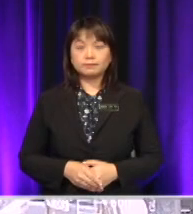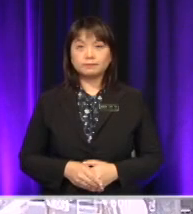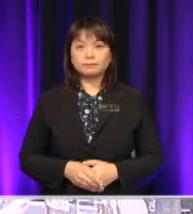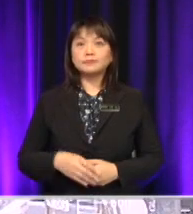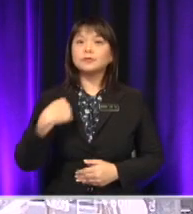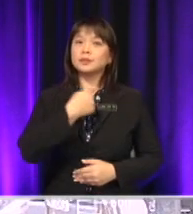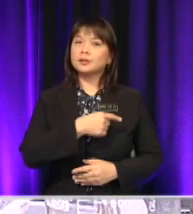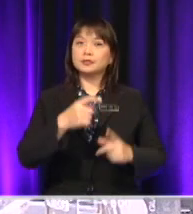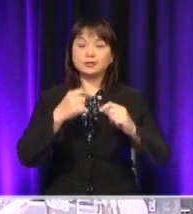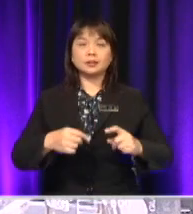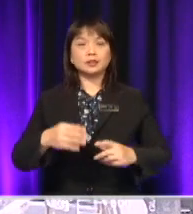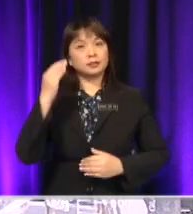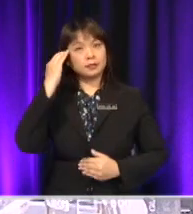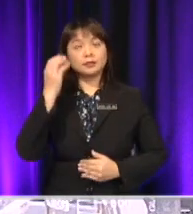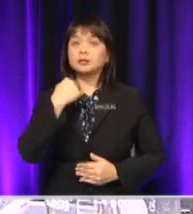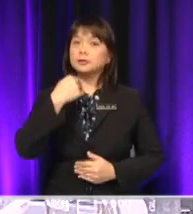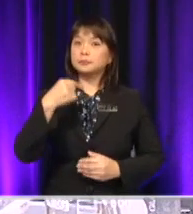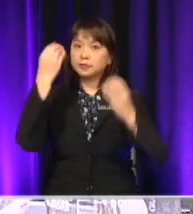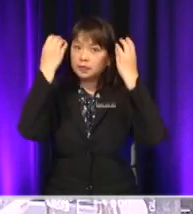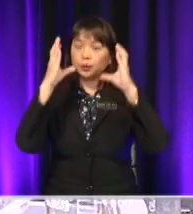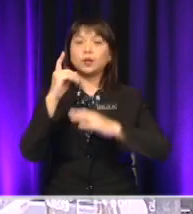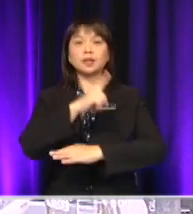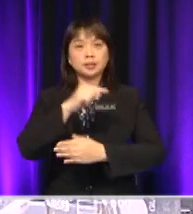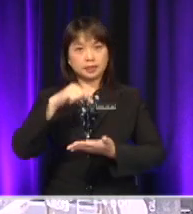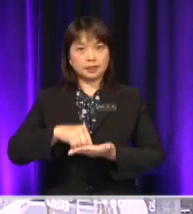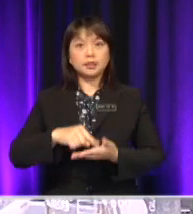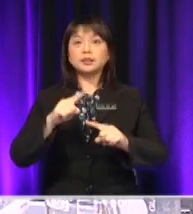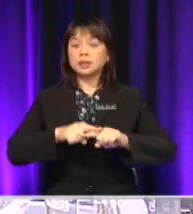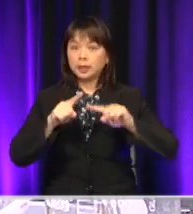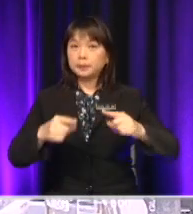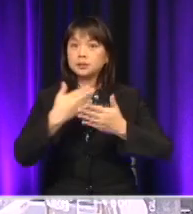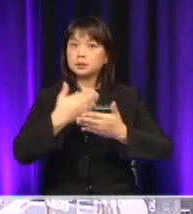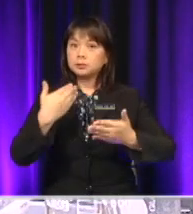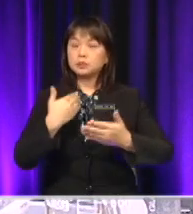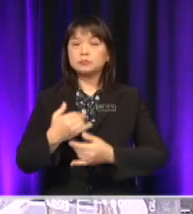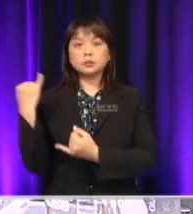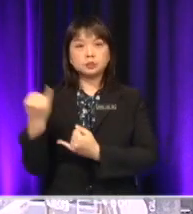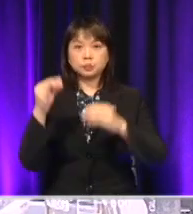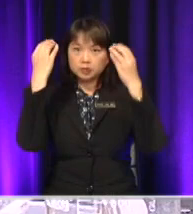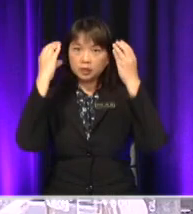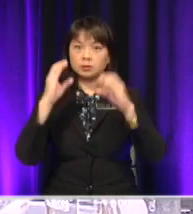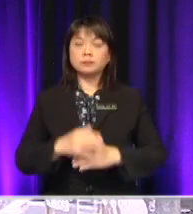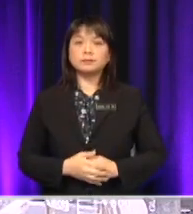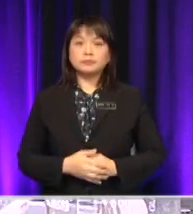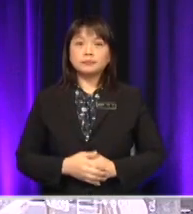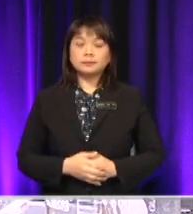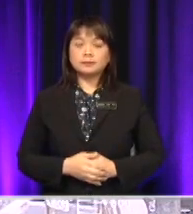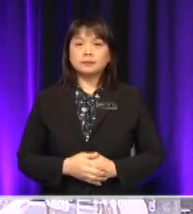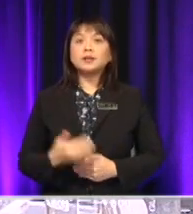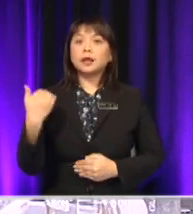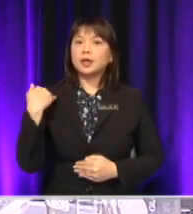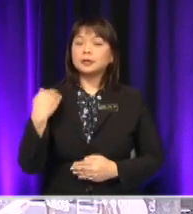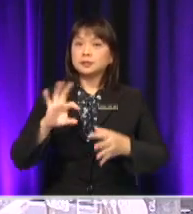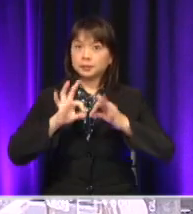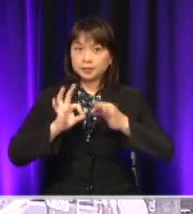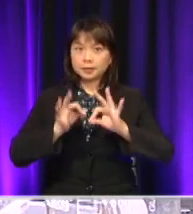Kita sudah saksikan biodata guru penyampai kita hari ini. Tetapi sebelum saya jemput guru kita, tentunya bersama kita juga ada